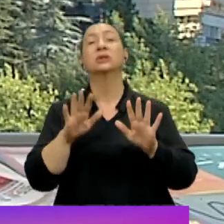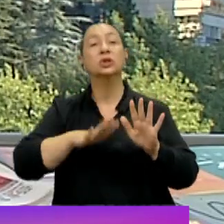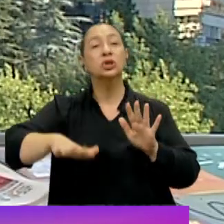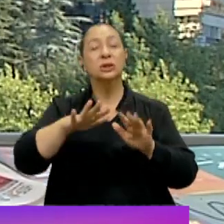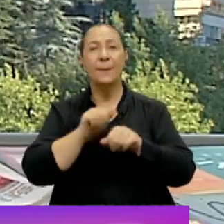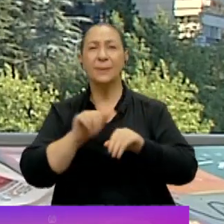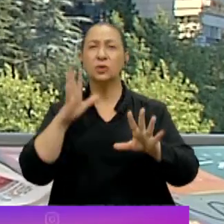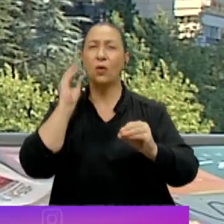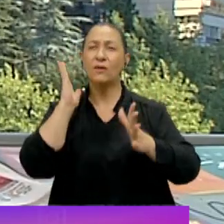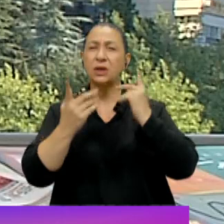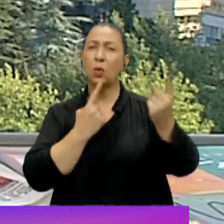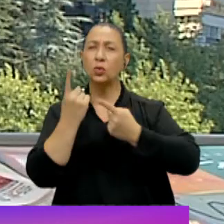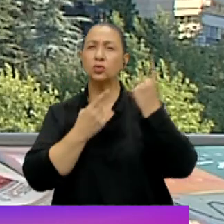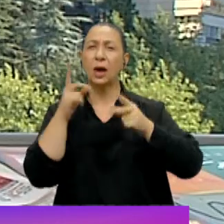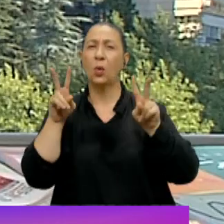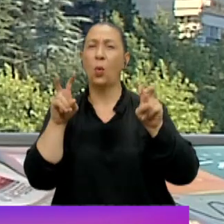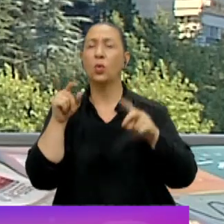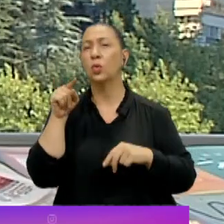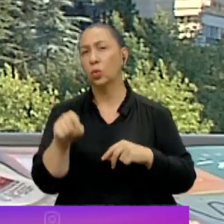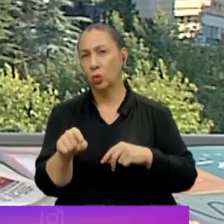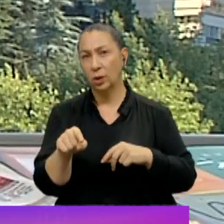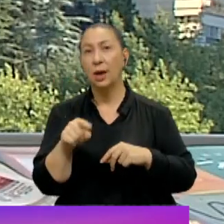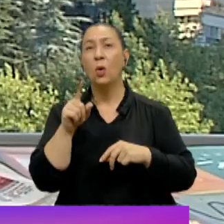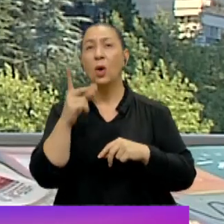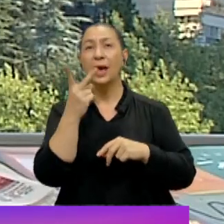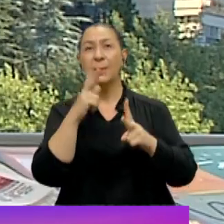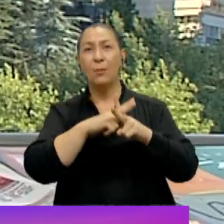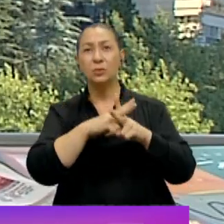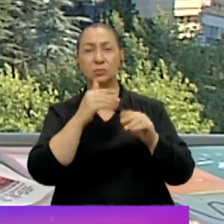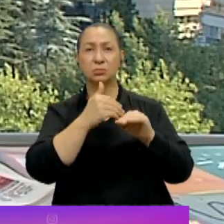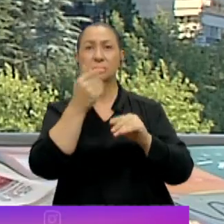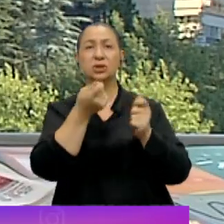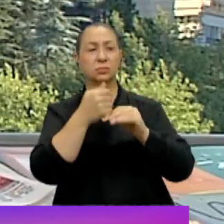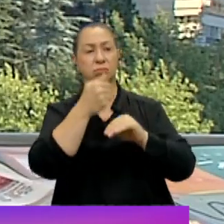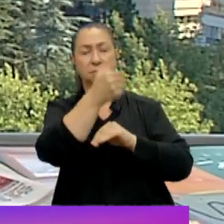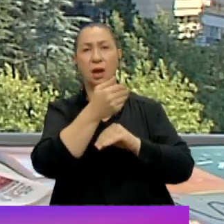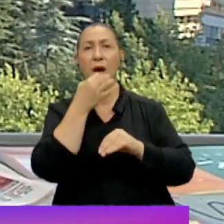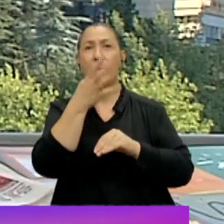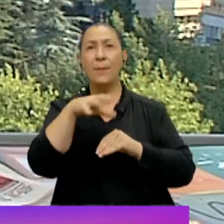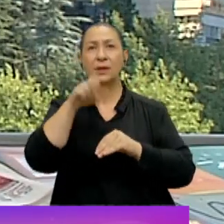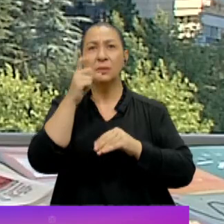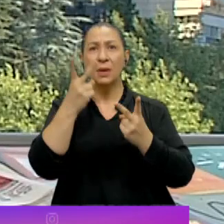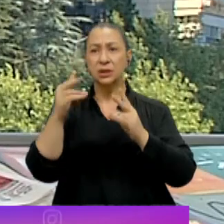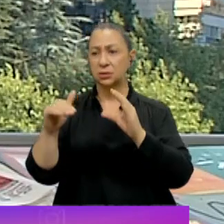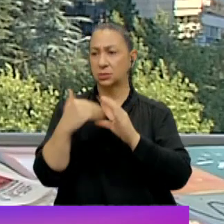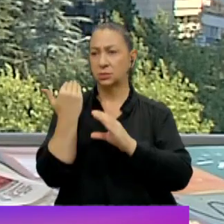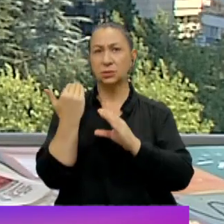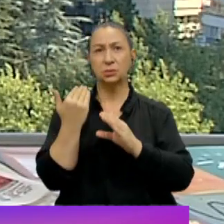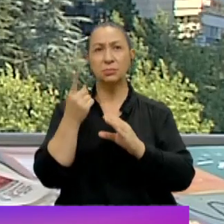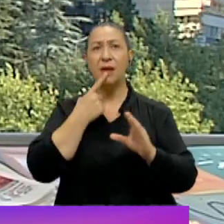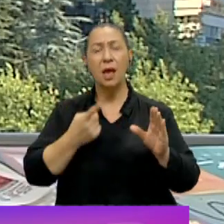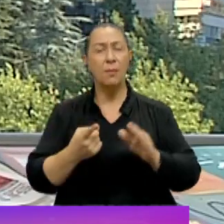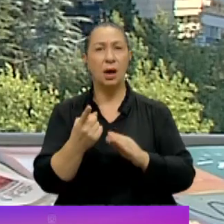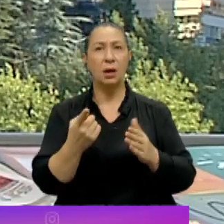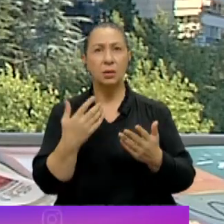medyada çok fazla konuşulan konulardan bir tanesiydi. O iki polis memuru açığa alındı. Haber merkezine bir tane mesaj geliyor, bir